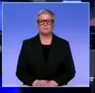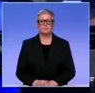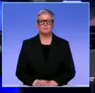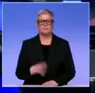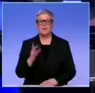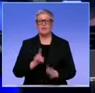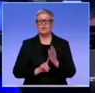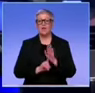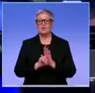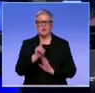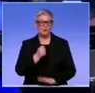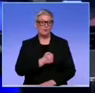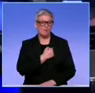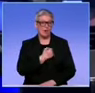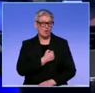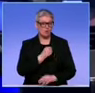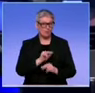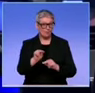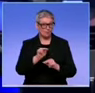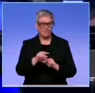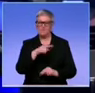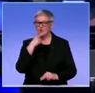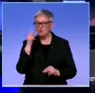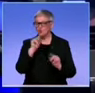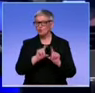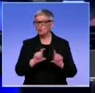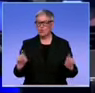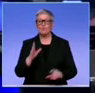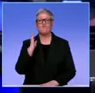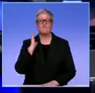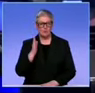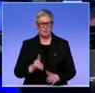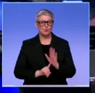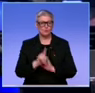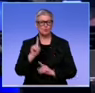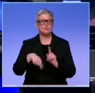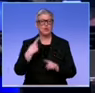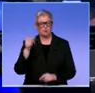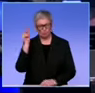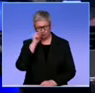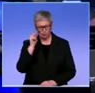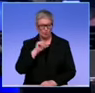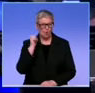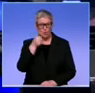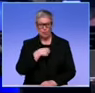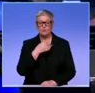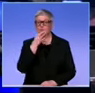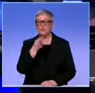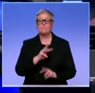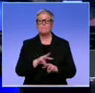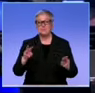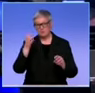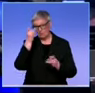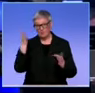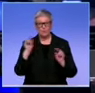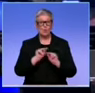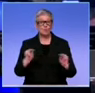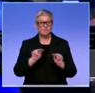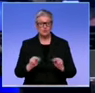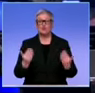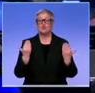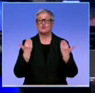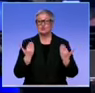Начальную военную подготовку в российских школах ведут со следующего года. Как заявил министр просвещения Сергей Кравцов, сейчас курс на